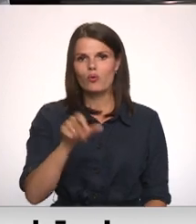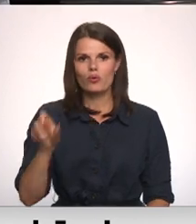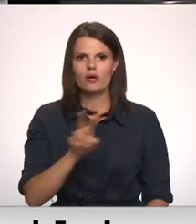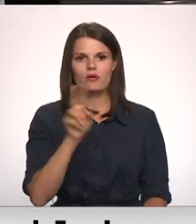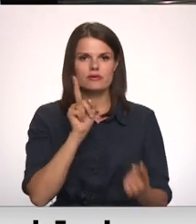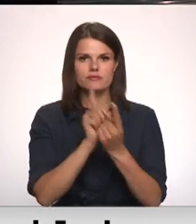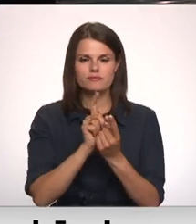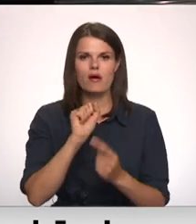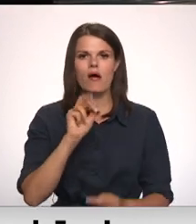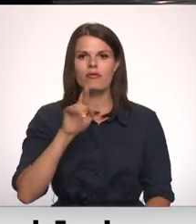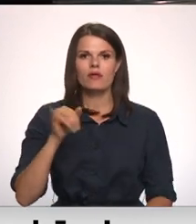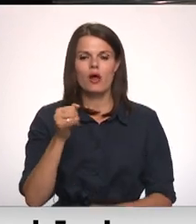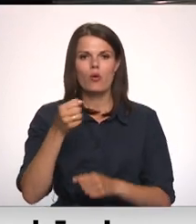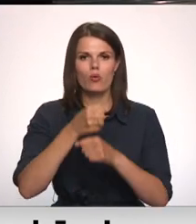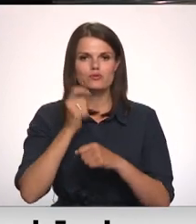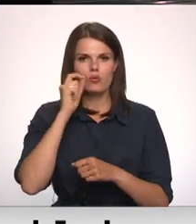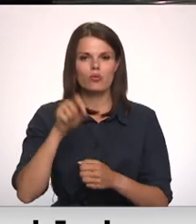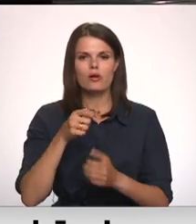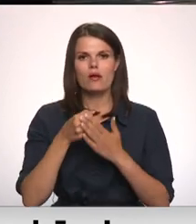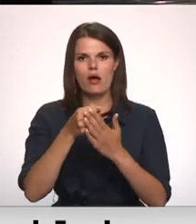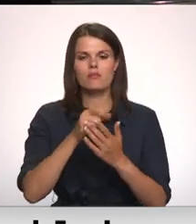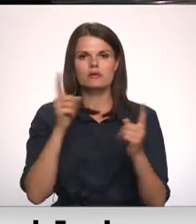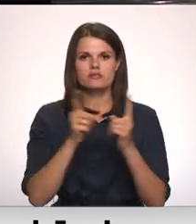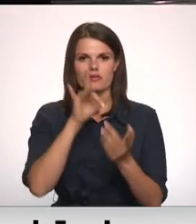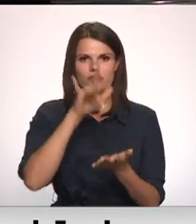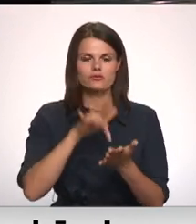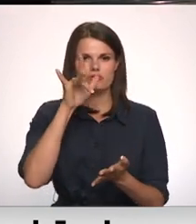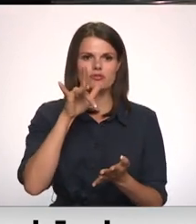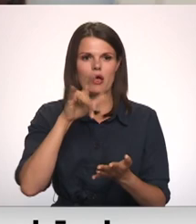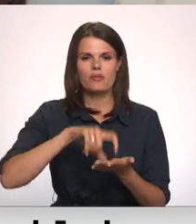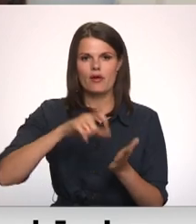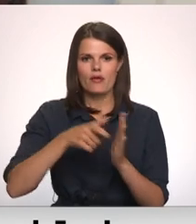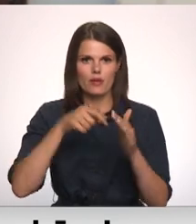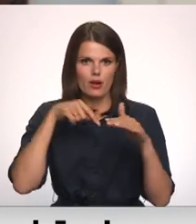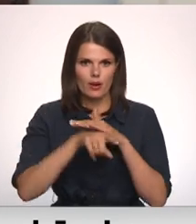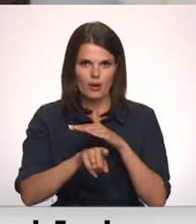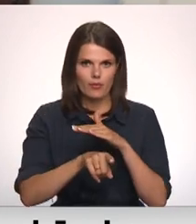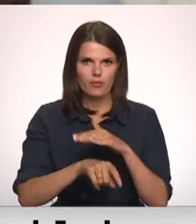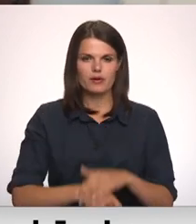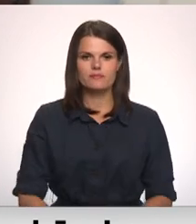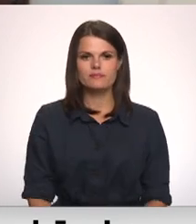sastopami Andrejostā, Ukraiņu atbalsta un satikšanās centra Common Ground telpās. Amūrie!